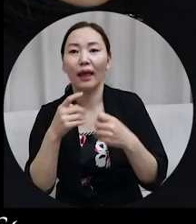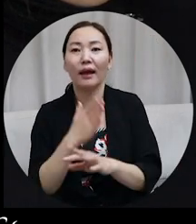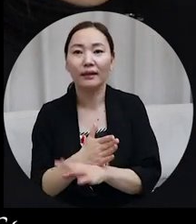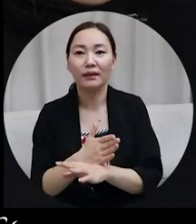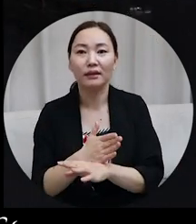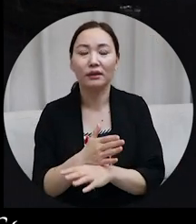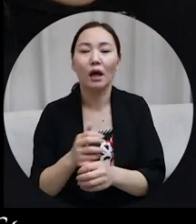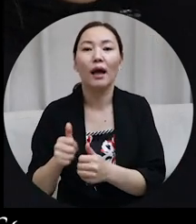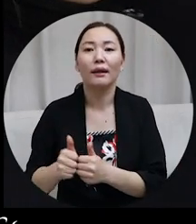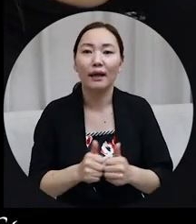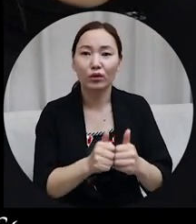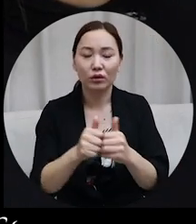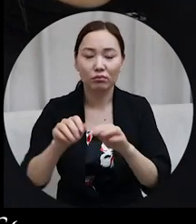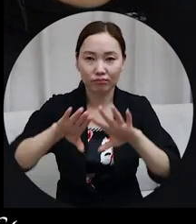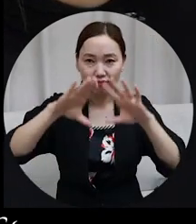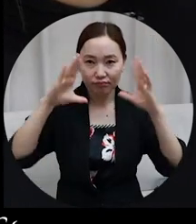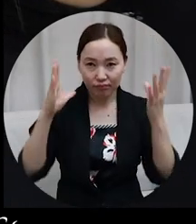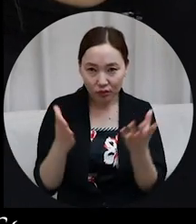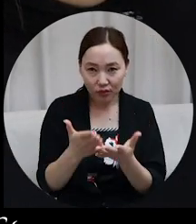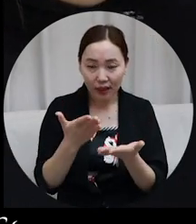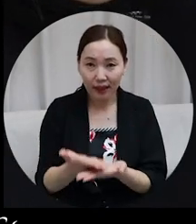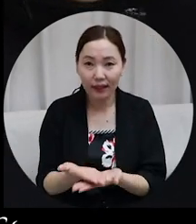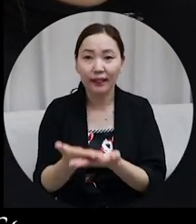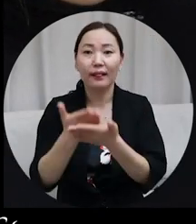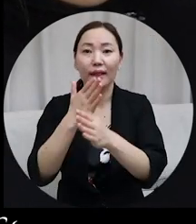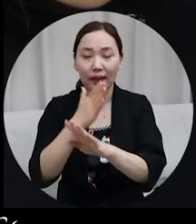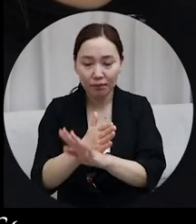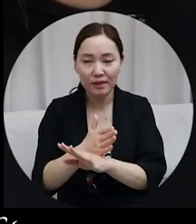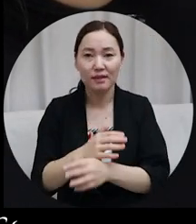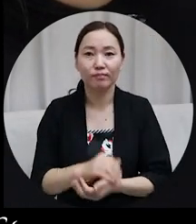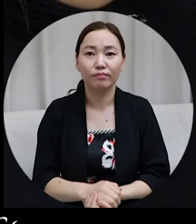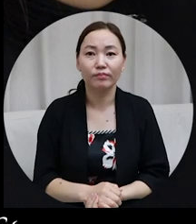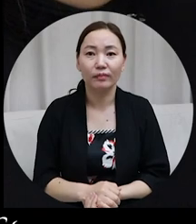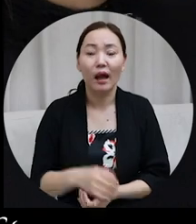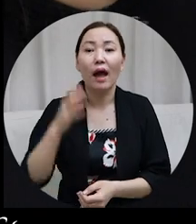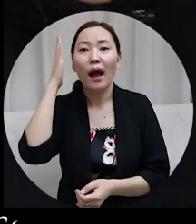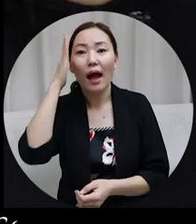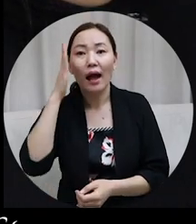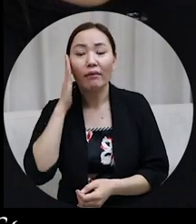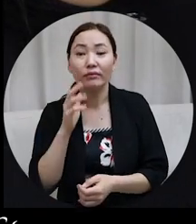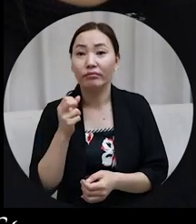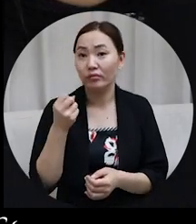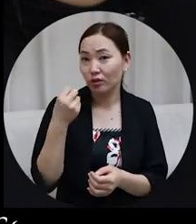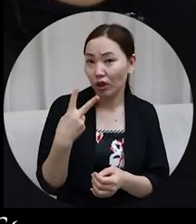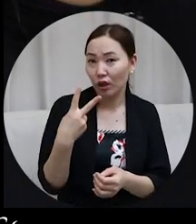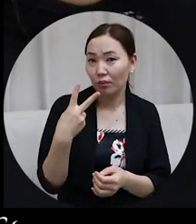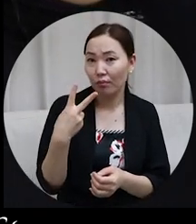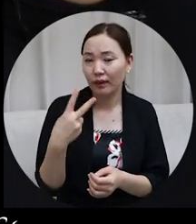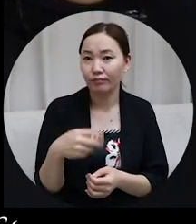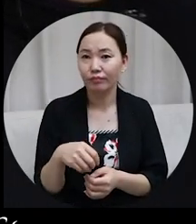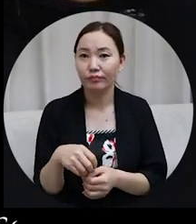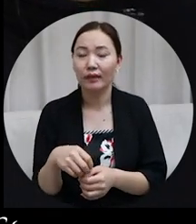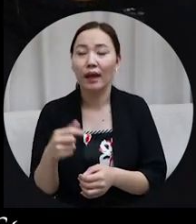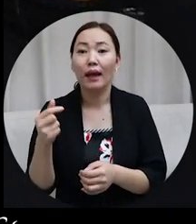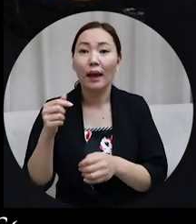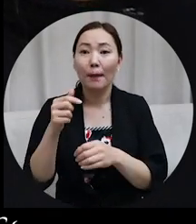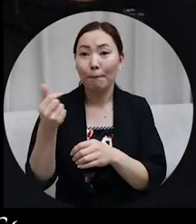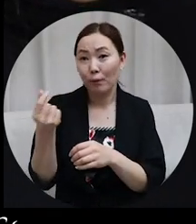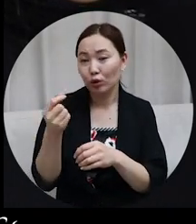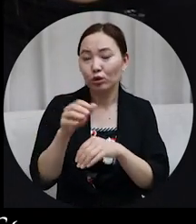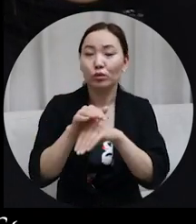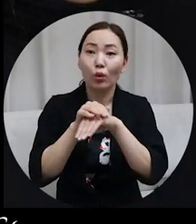байт юм болов уу Монголд бол яг нөхцөл байдал юм болчлоо гэсэн бүгдээрээ тэмцсэн наадчихсан те бүгдээрээ